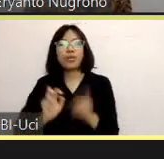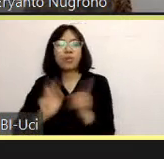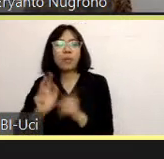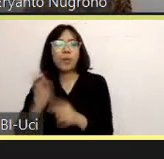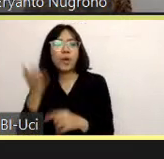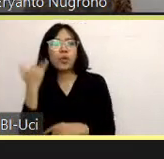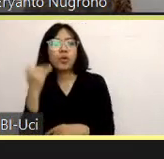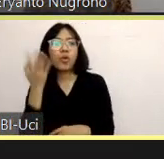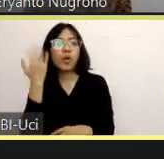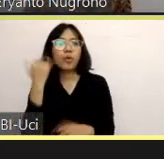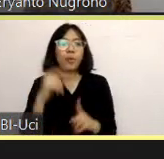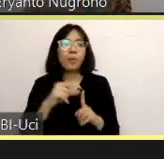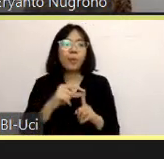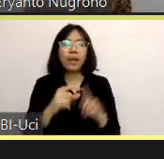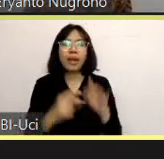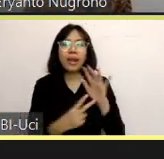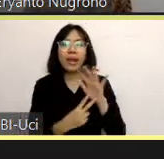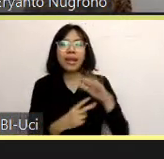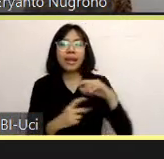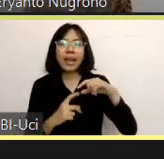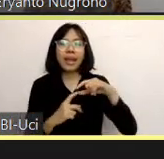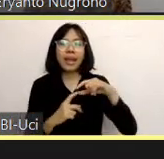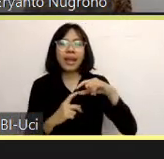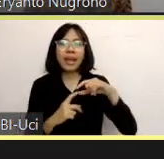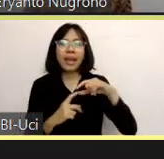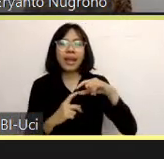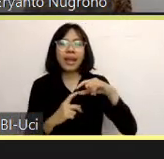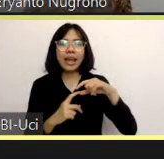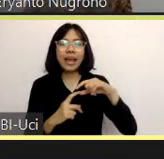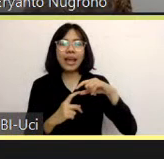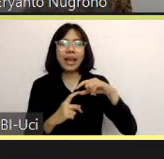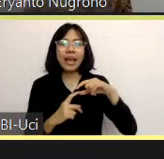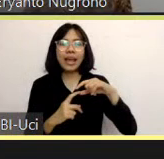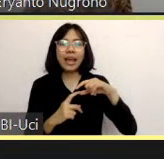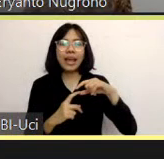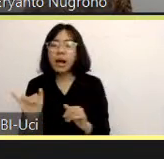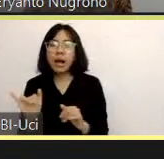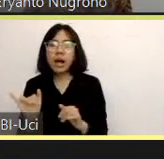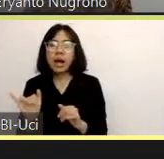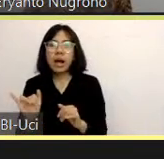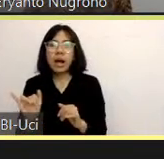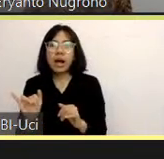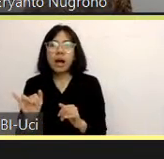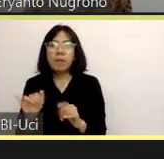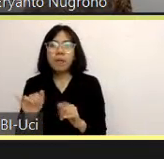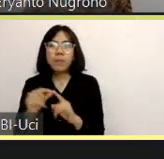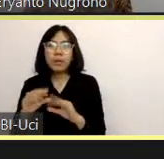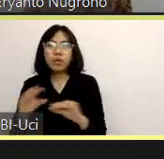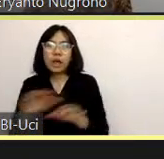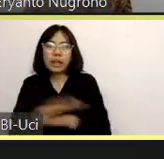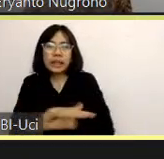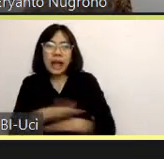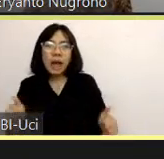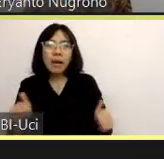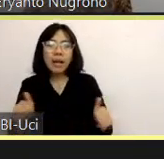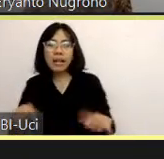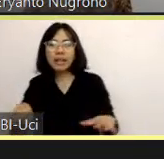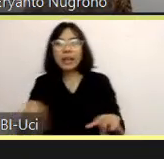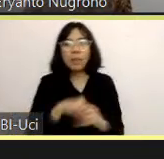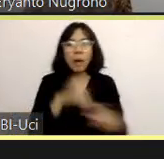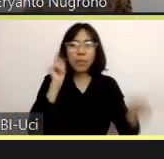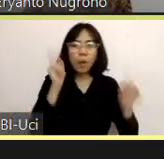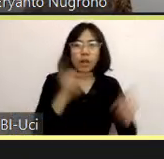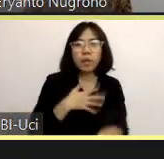pegawai negeri sipil dan juga aparat keamanan. Jadi ini beberapa contoh kebijakan dan tindakan yang menurut